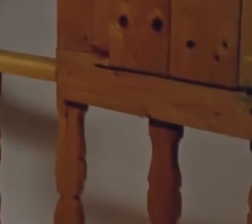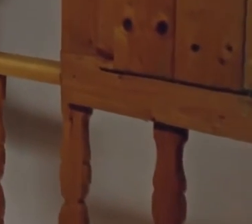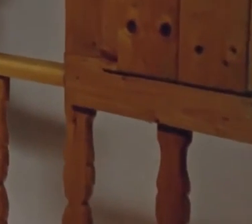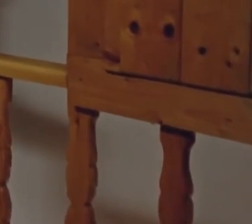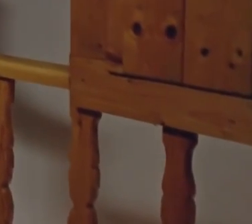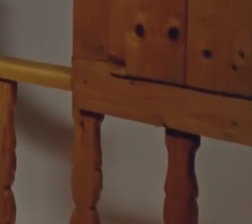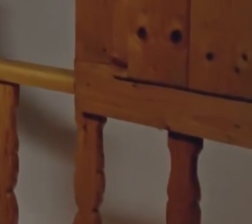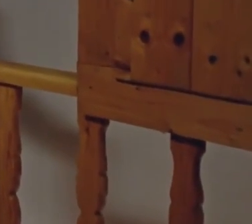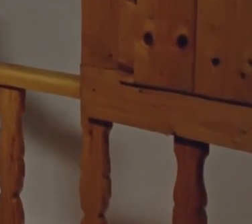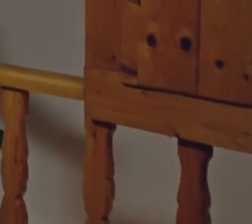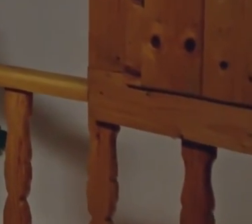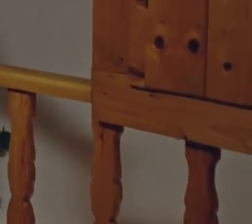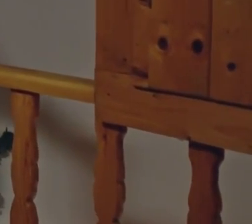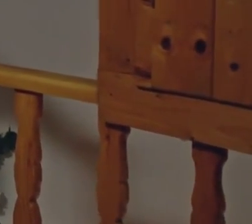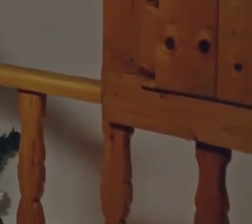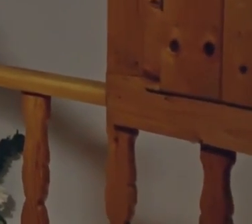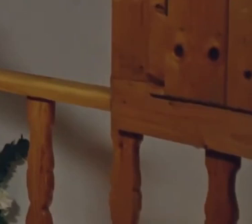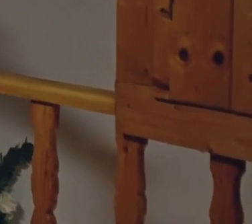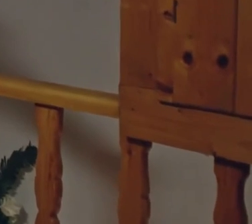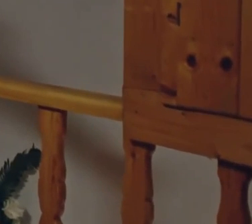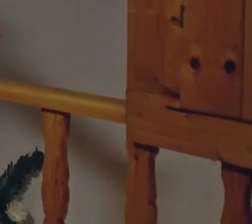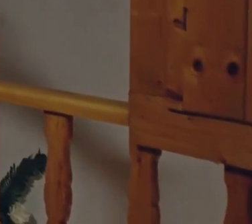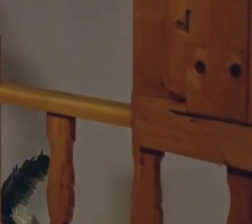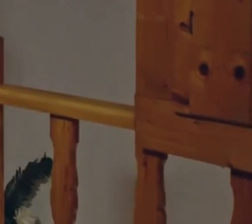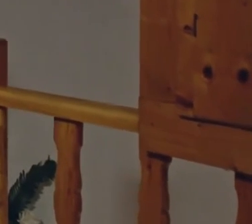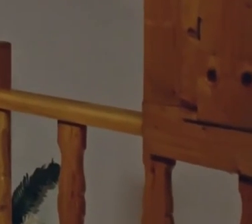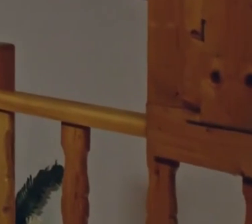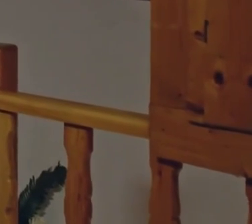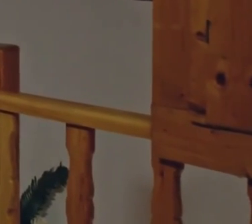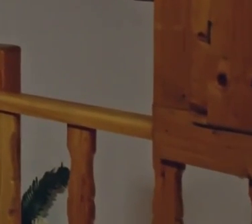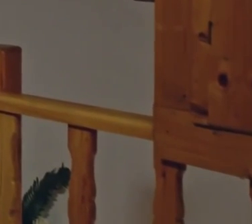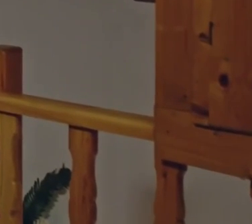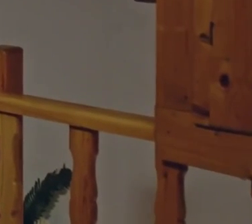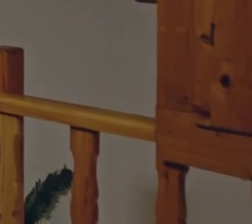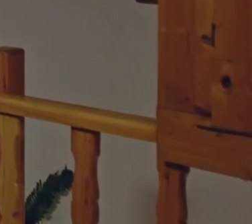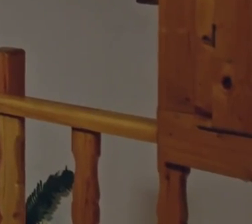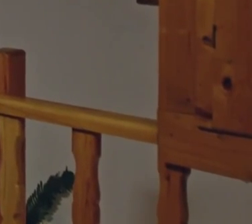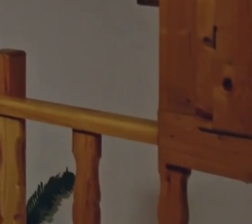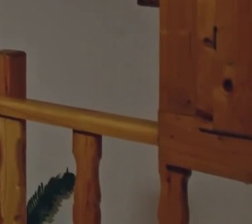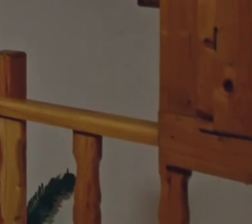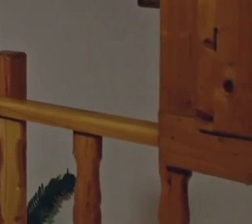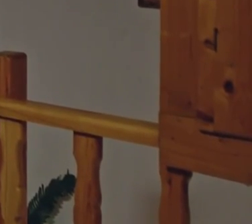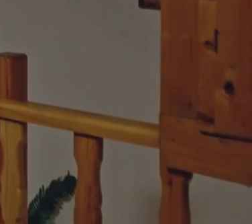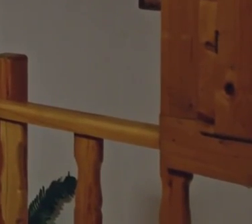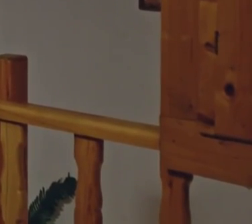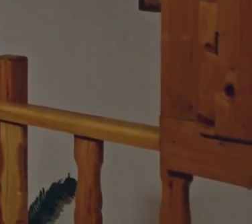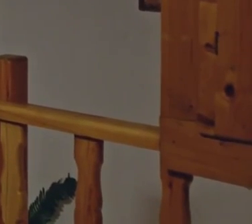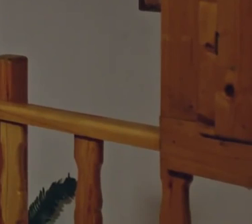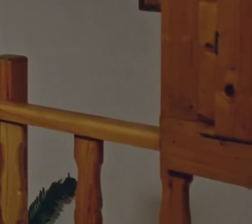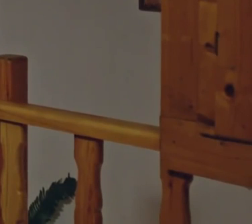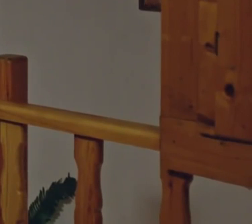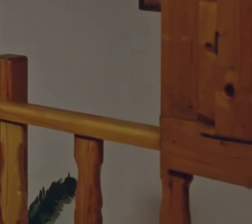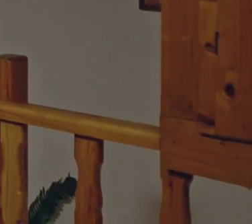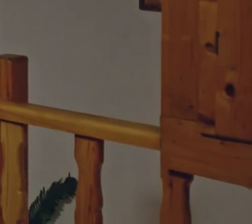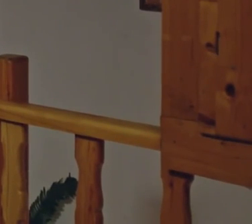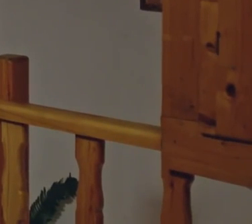Yaşar aşağıyı kollayarak üst kata çıktı. Merdivenlerin başında durup ceketinin iç cebinden telefonunu çıkardı. Bir tuşa